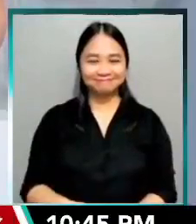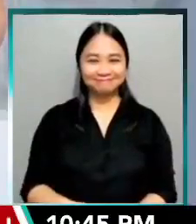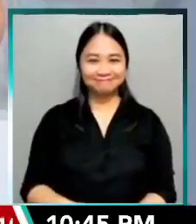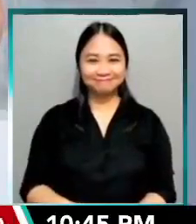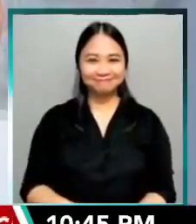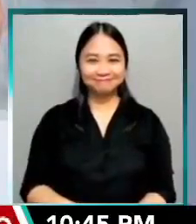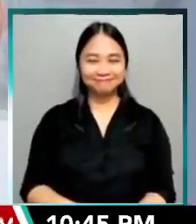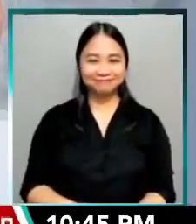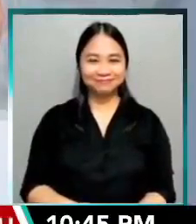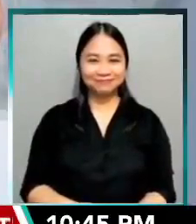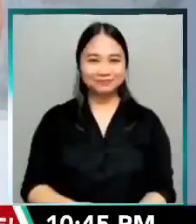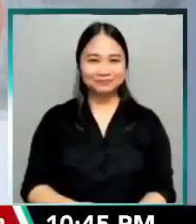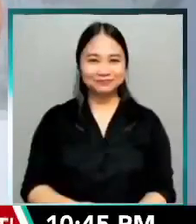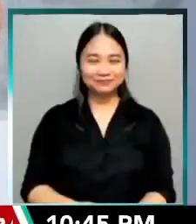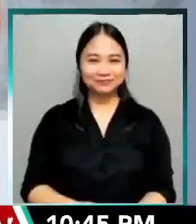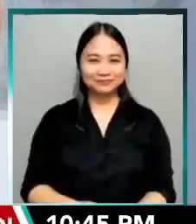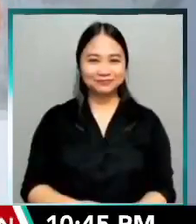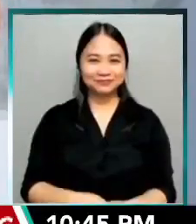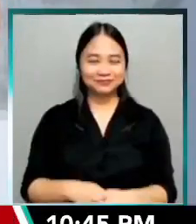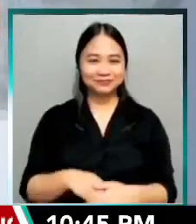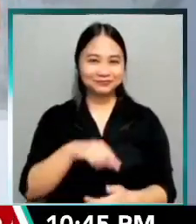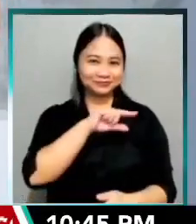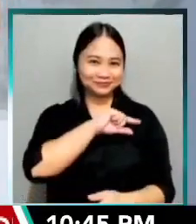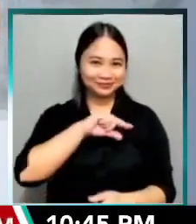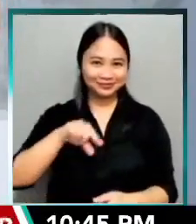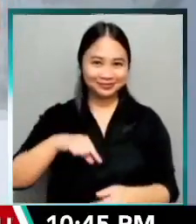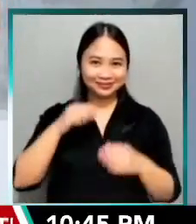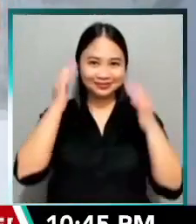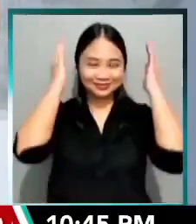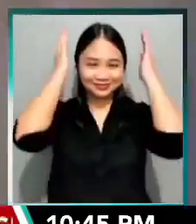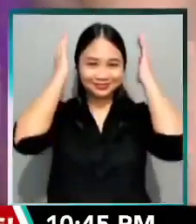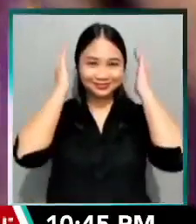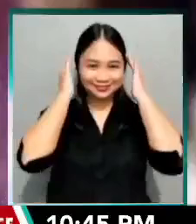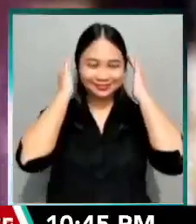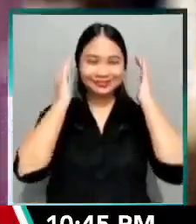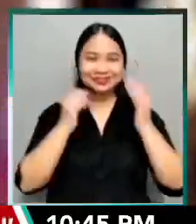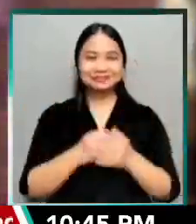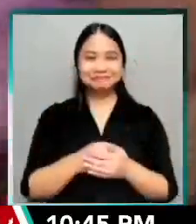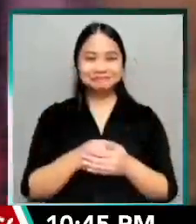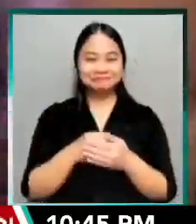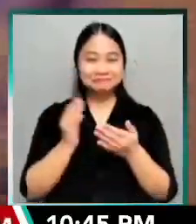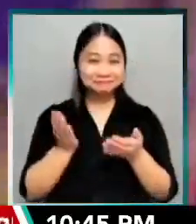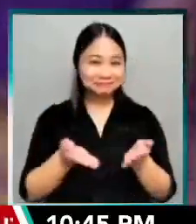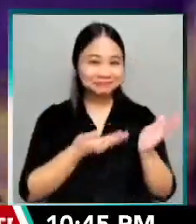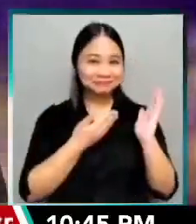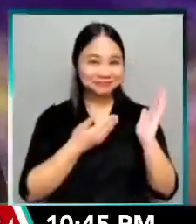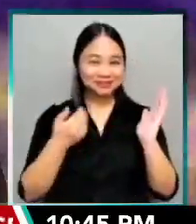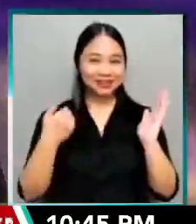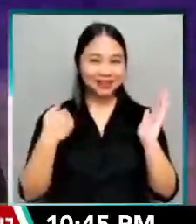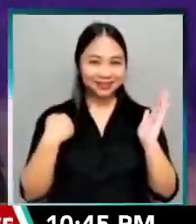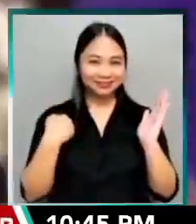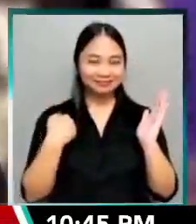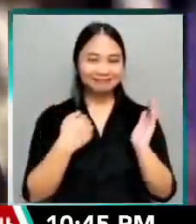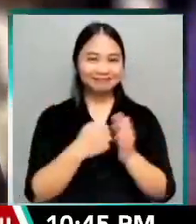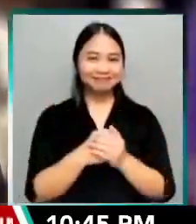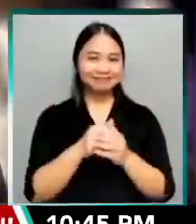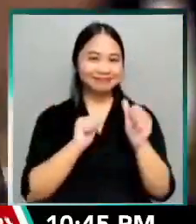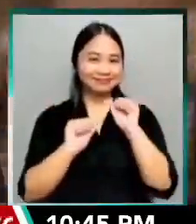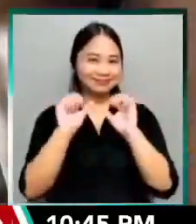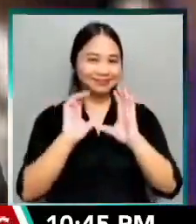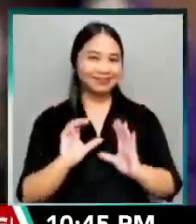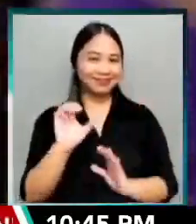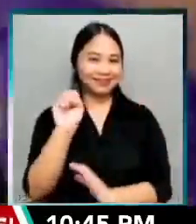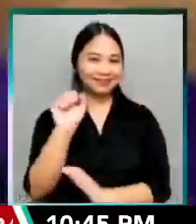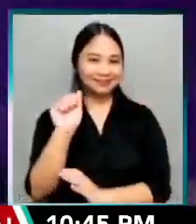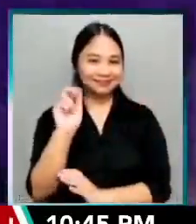Hara Urduja goes to PITX. Nagbigay ng dance performance si Sanya Lopez in full costume sa